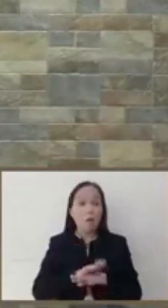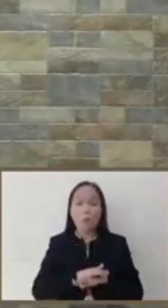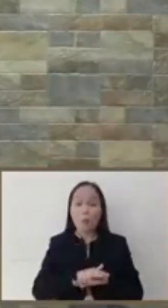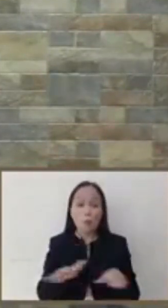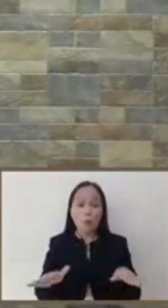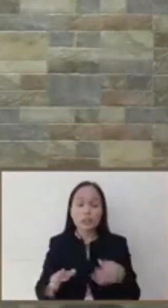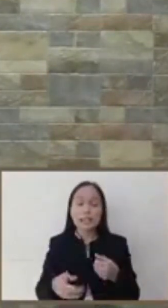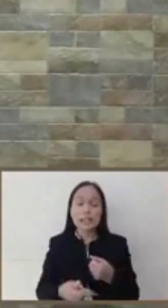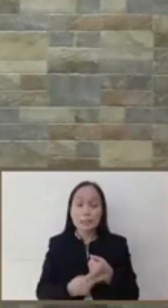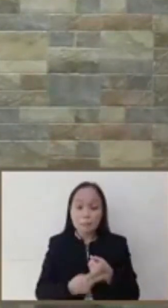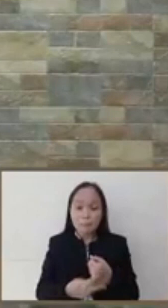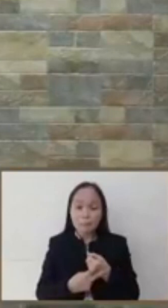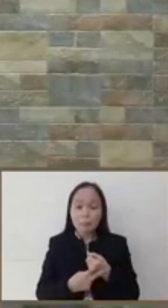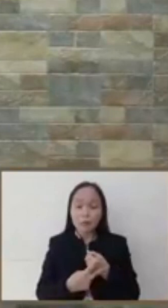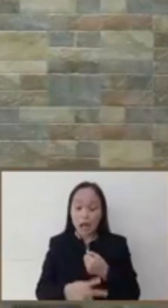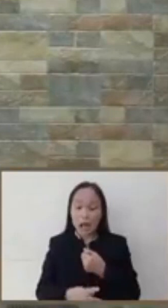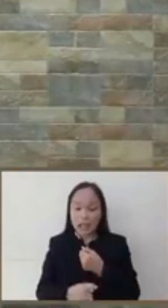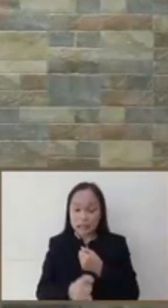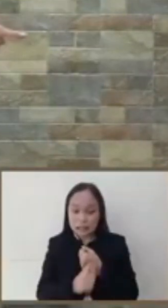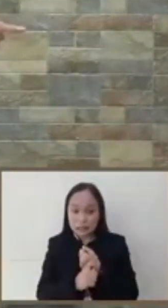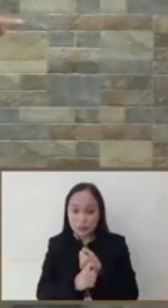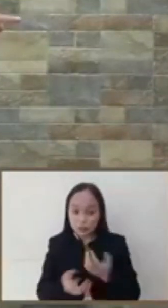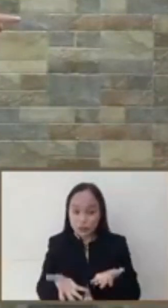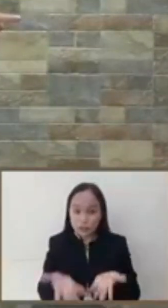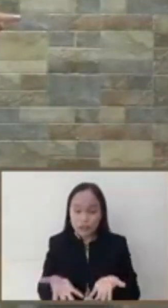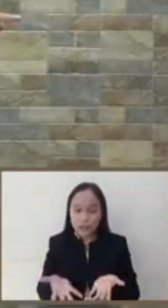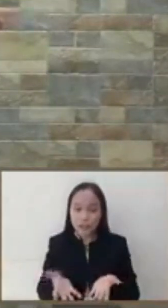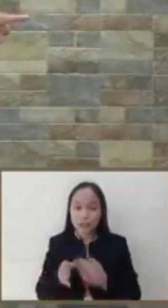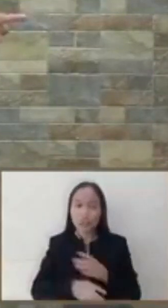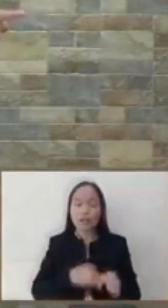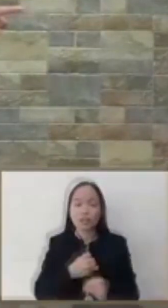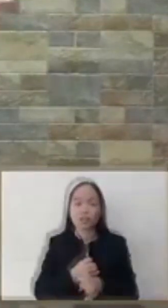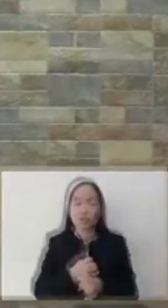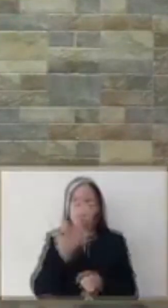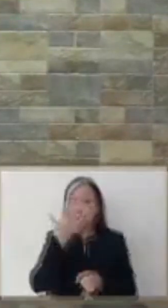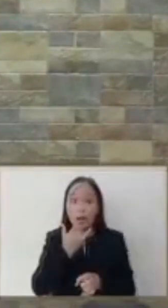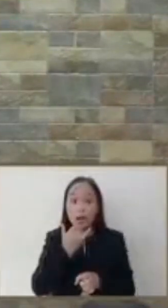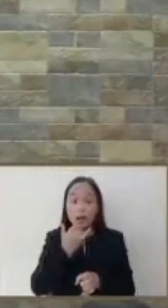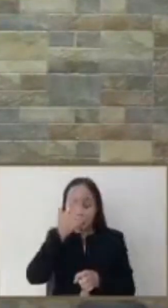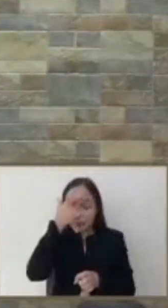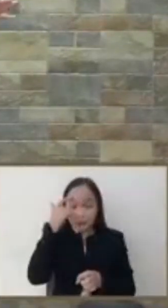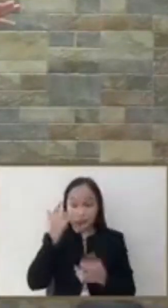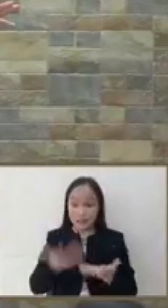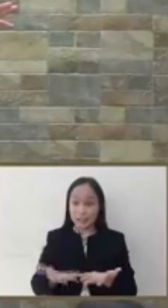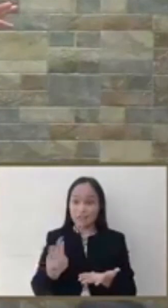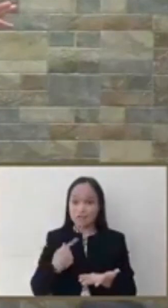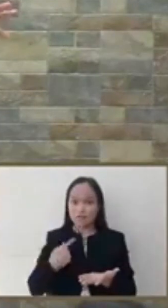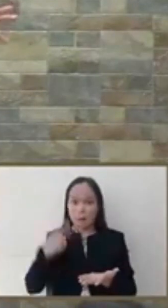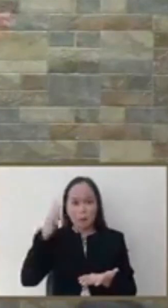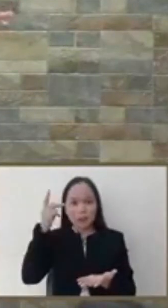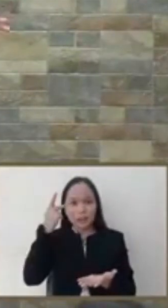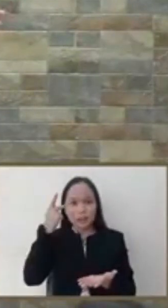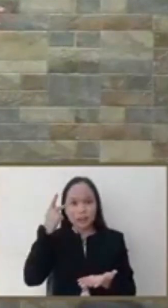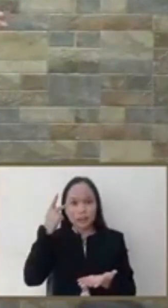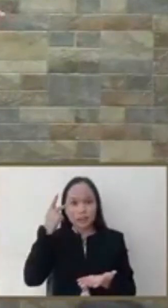mag-iimpok, mag-iimbak ng kayamanan sa lupa. Bakit? Dito, nandito ang mga politicians. That's the